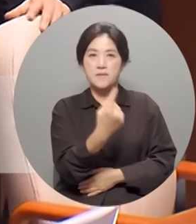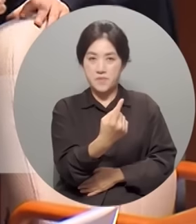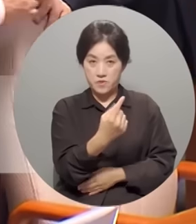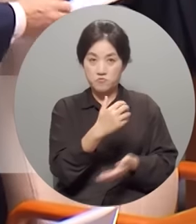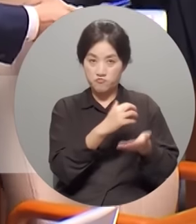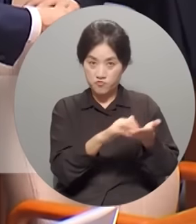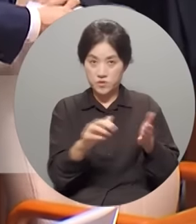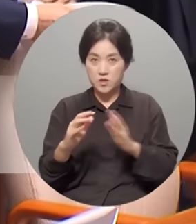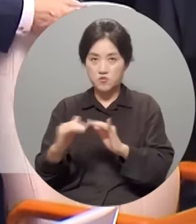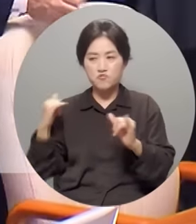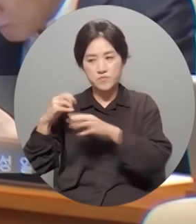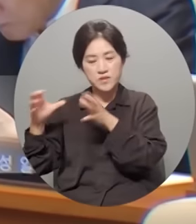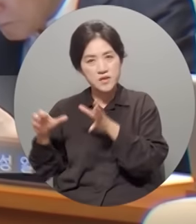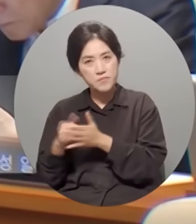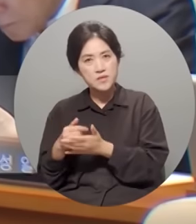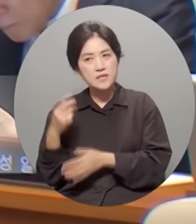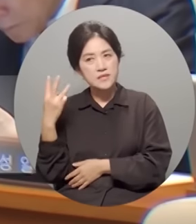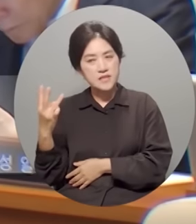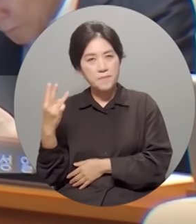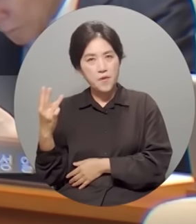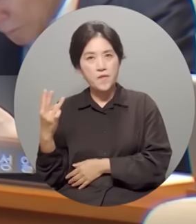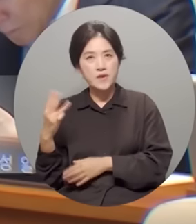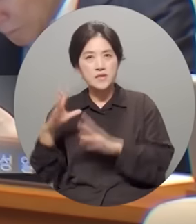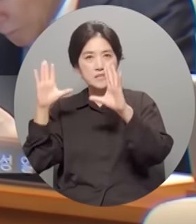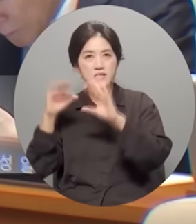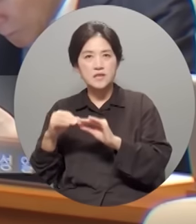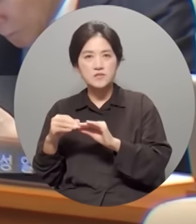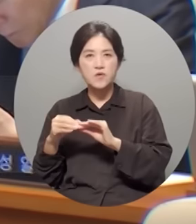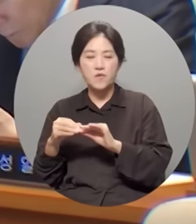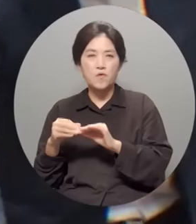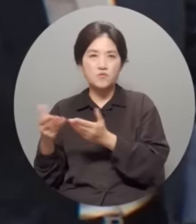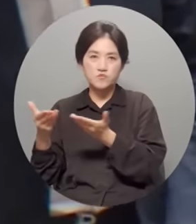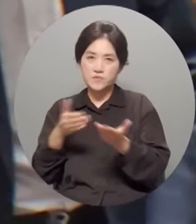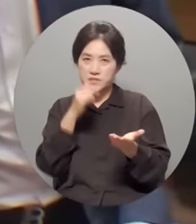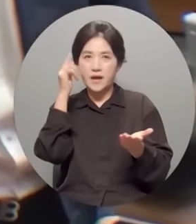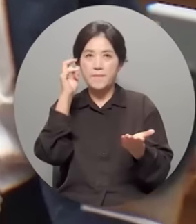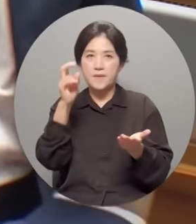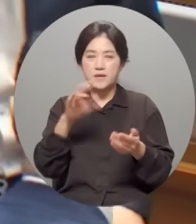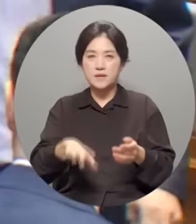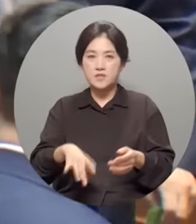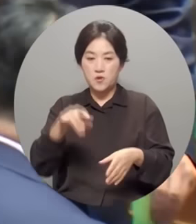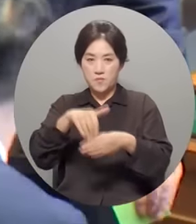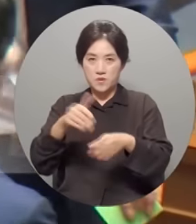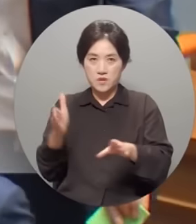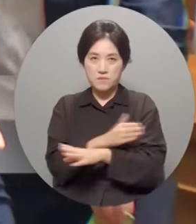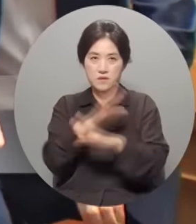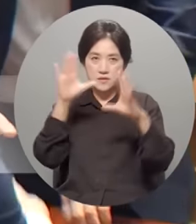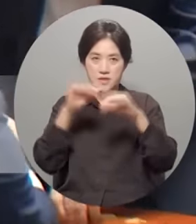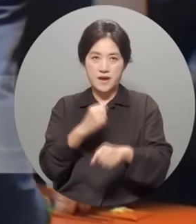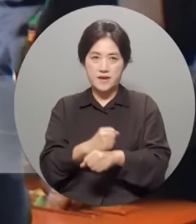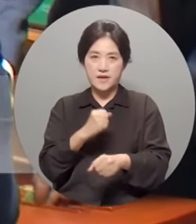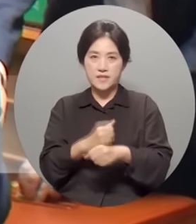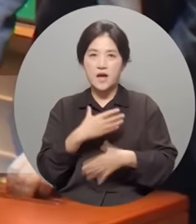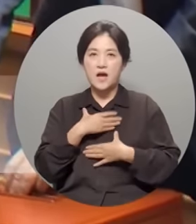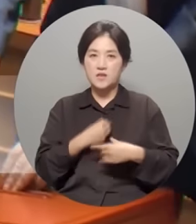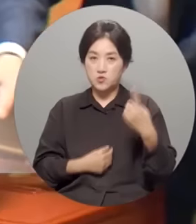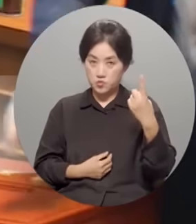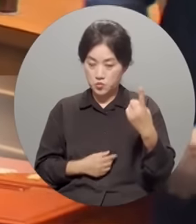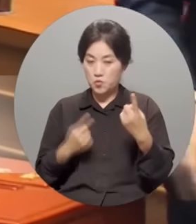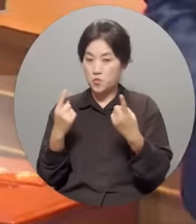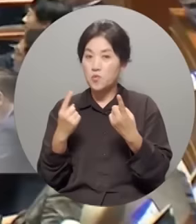감안하면 국민의힘에선 3명의 의원만이 찬성한 것으로 추산됩니다. 첫 표결 때부터 찬성 입장을 밝혀온 안철수